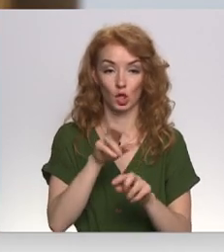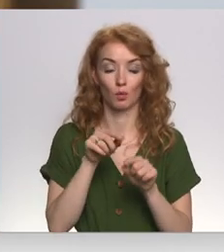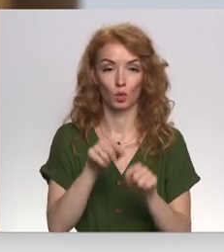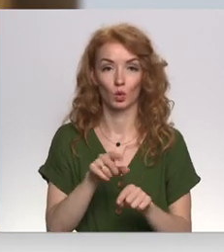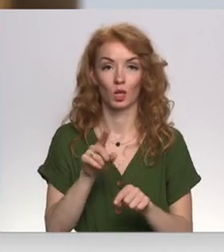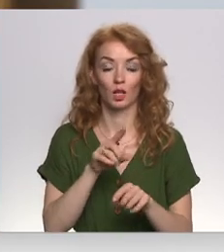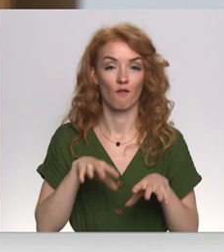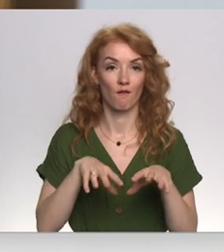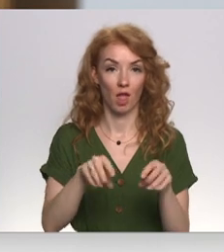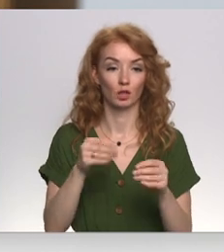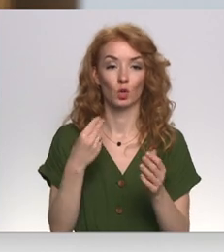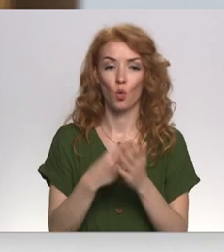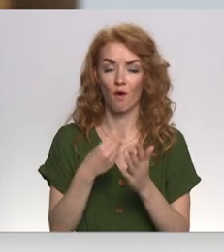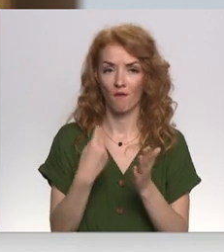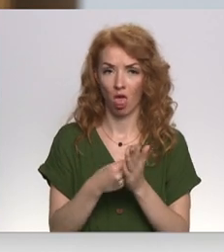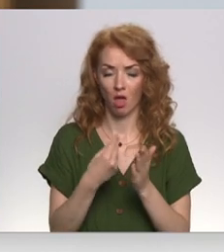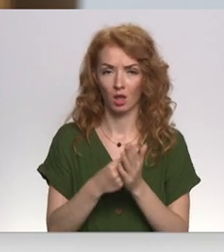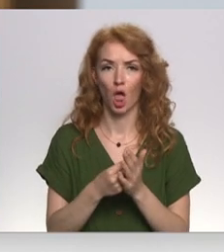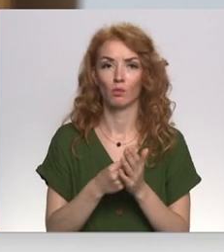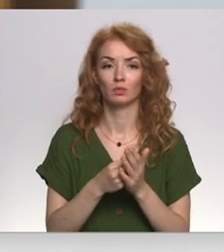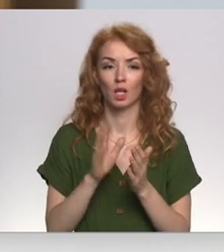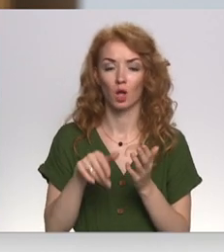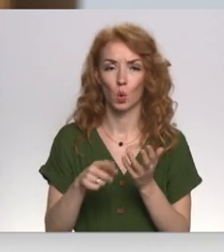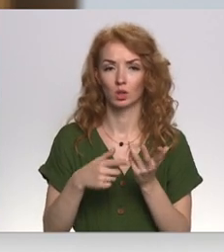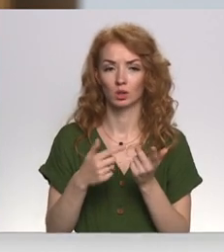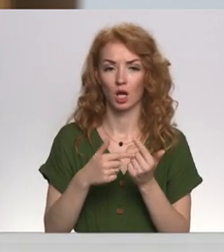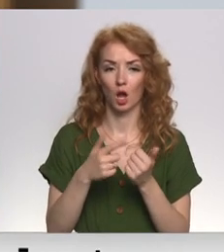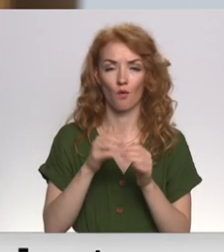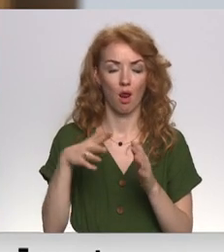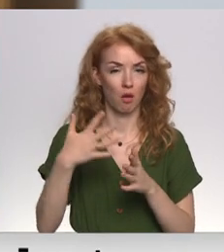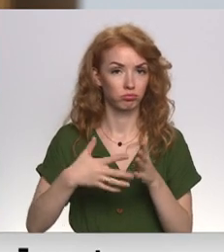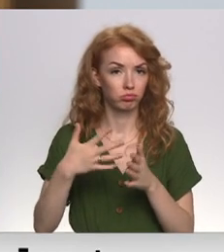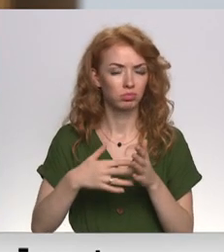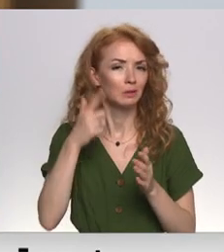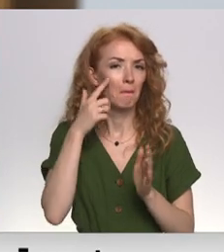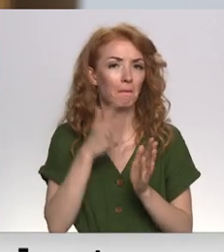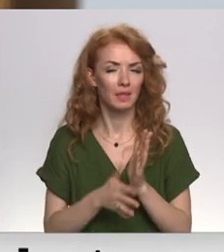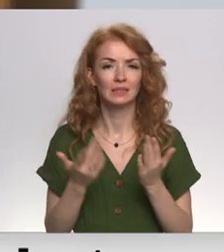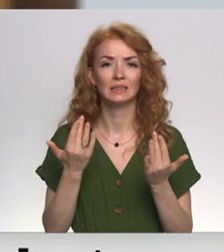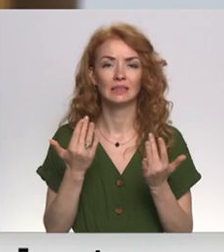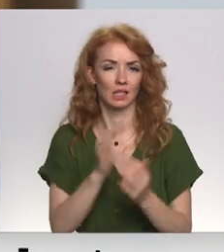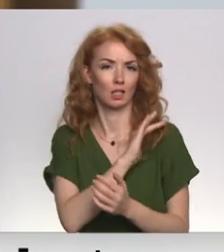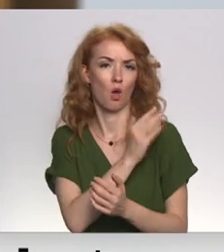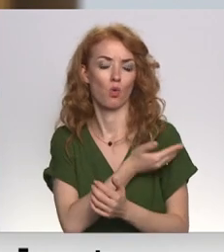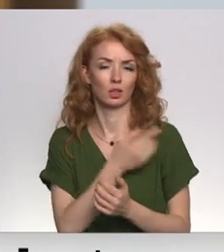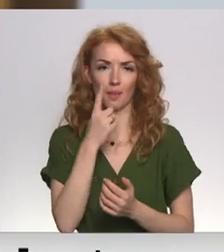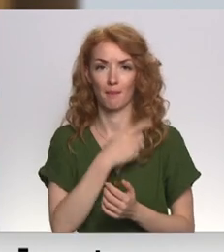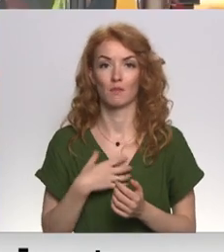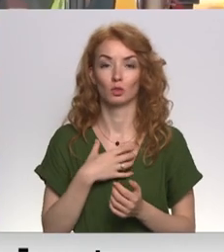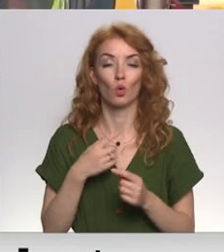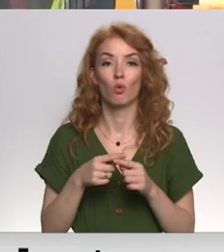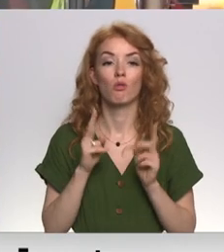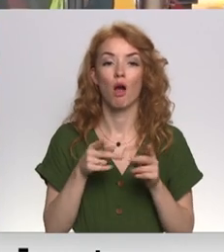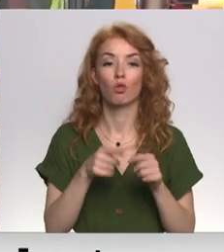veikts novērtējums, lai tiešām šos skaitļus arī varētu aprēķināt un saprast, cik tad daudz mums kādas jaudas ir nepieciešams un kā